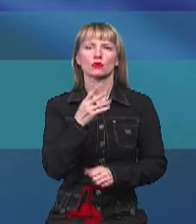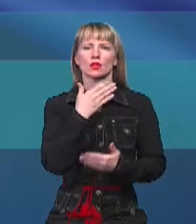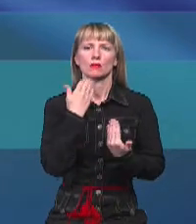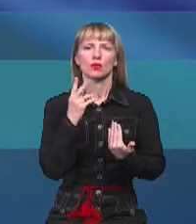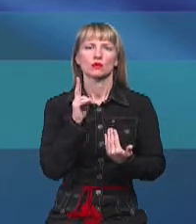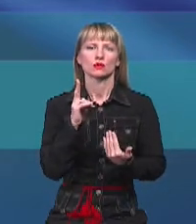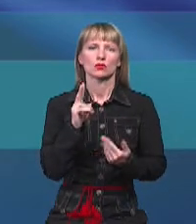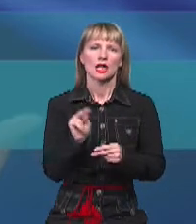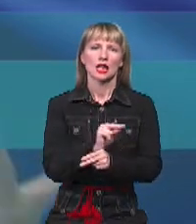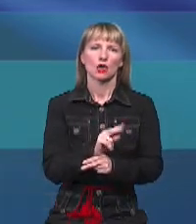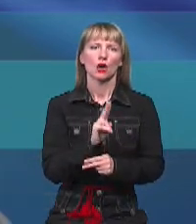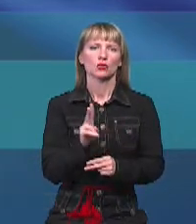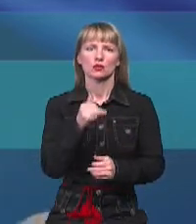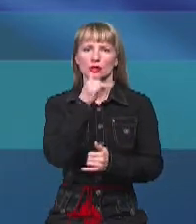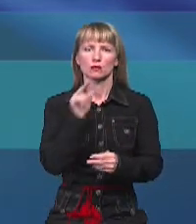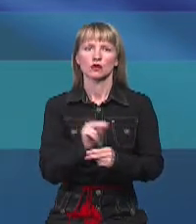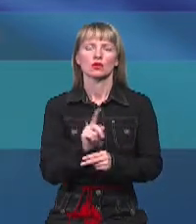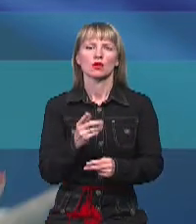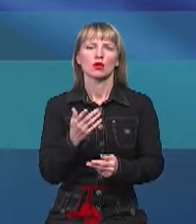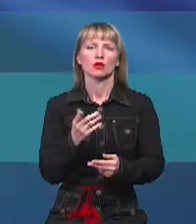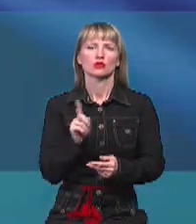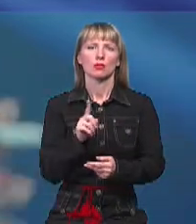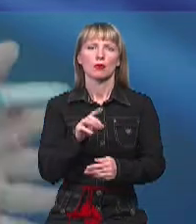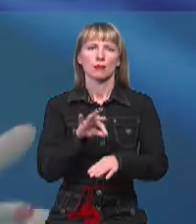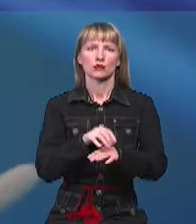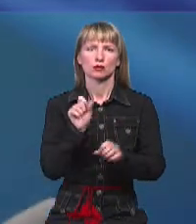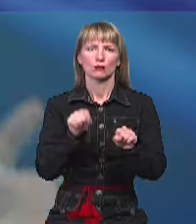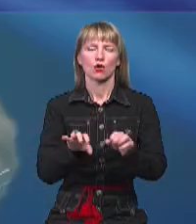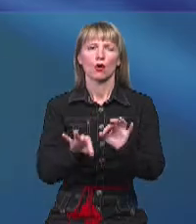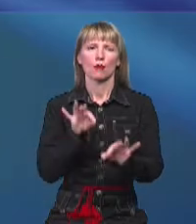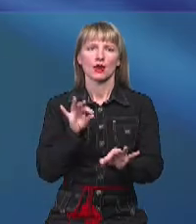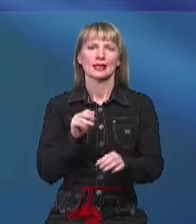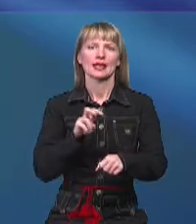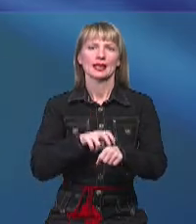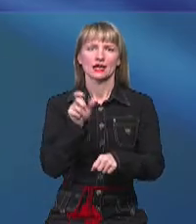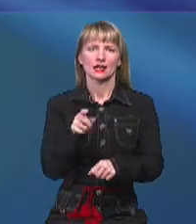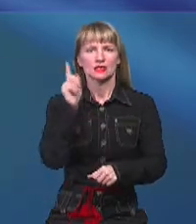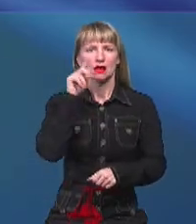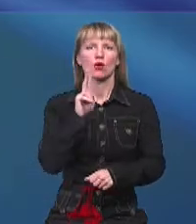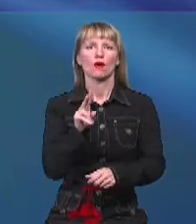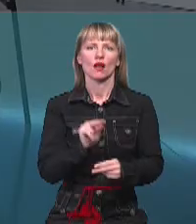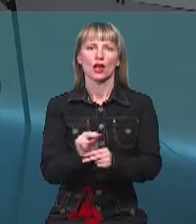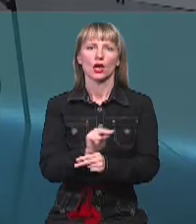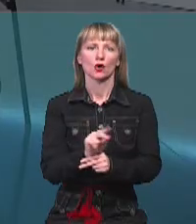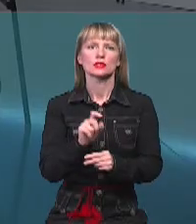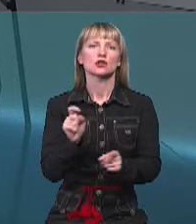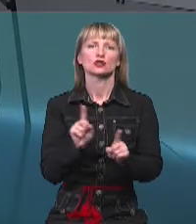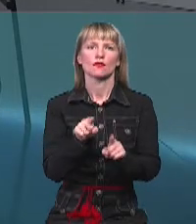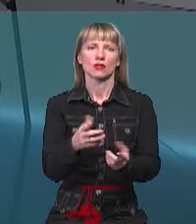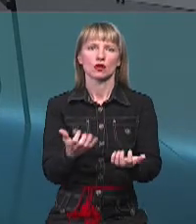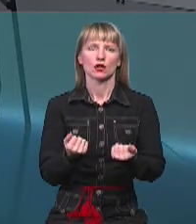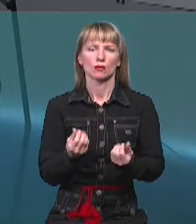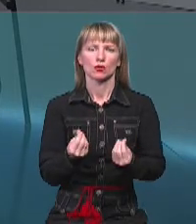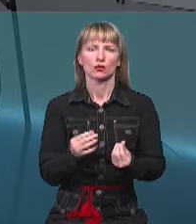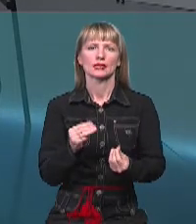лікує, хтось не лікує. Аби пацієнт дійсно міг обрати, дійсно була декларація, і лікар знав, кого він лікує і за що він отримує